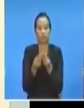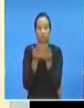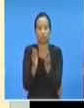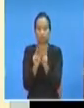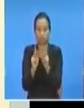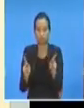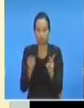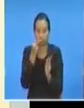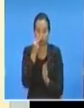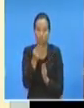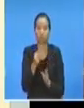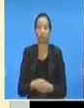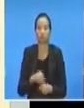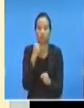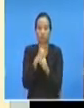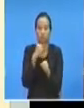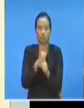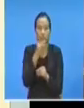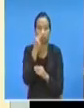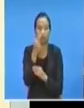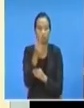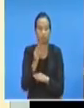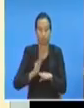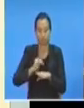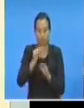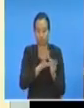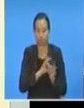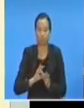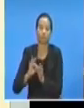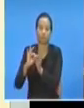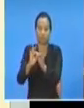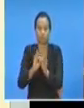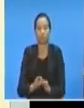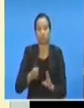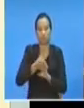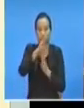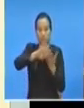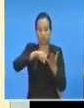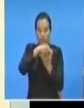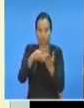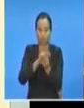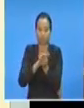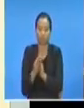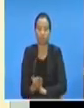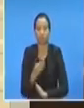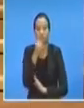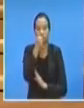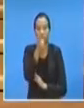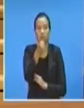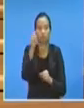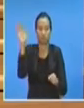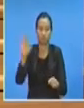การไปประกอบแล้วท่านก็สามารถที่จะโยงเรื่องนี้เข้ากับแผนปฏิรูปของท่านและจะส